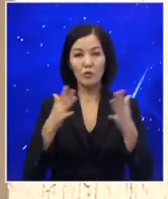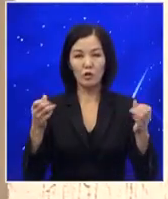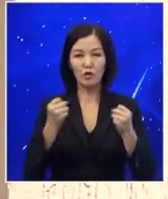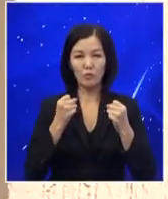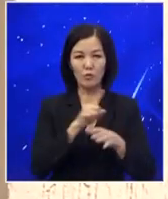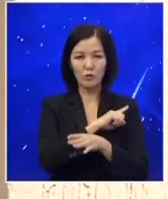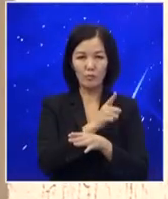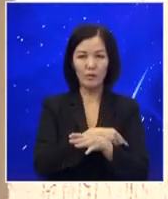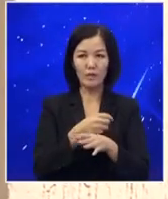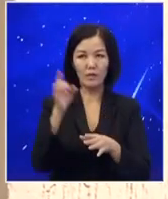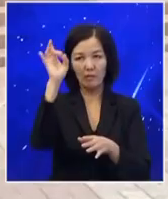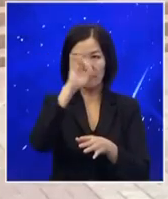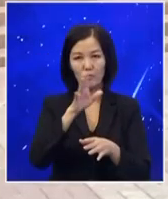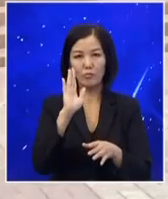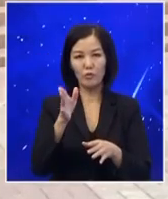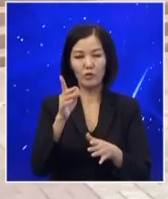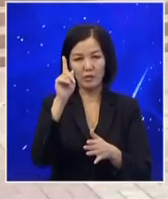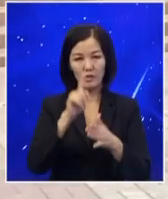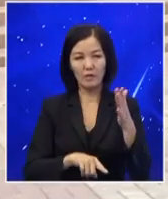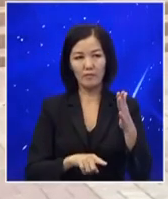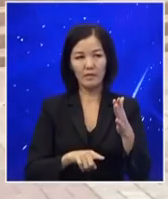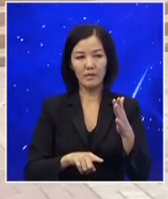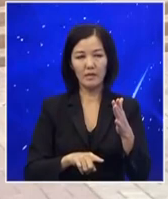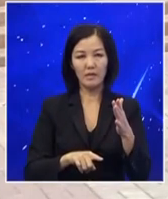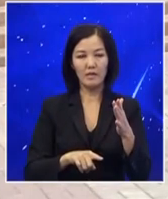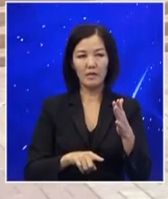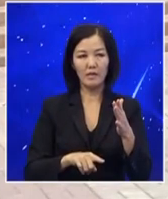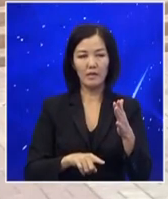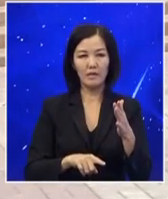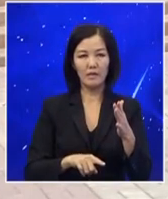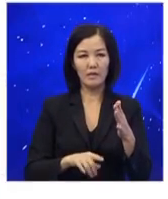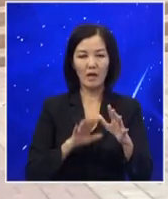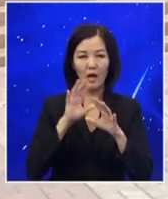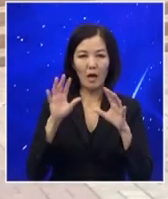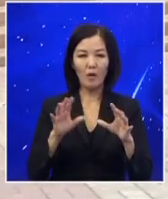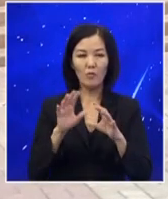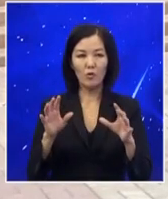деген ойдамыз. Осы балаларға, ауылдастарға жасаған қамқорлығына